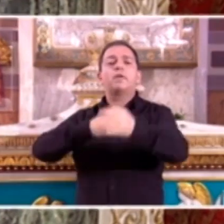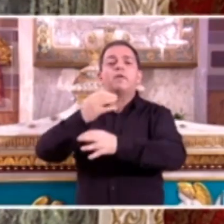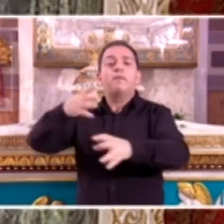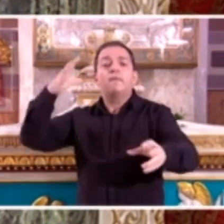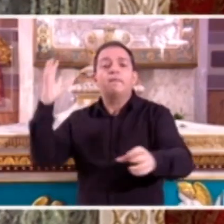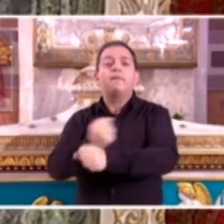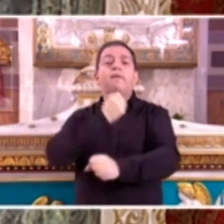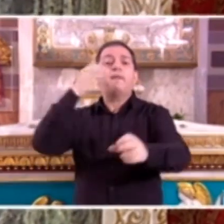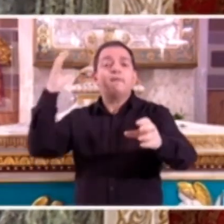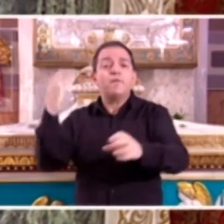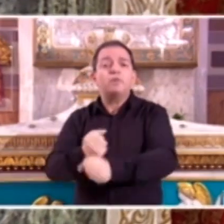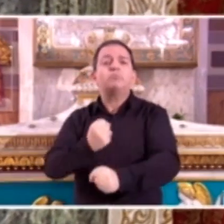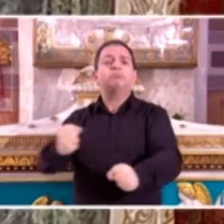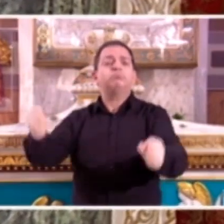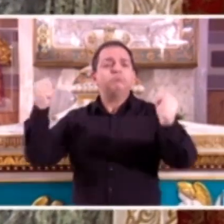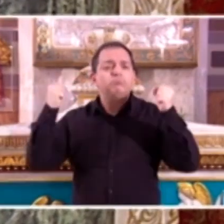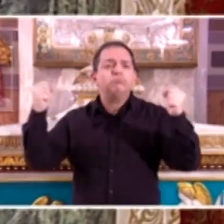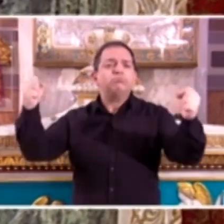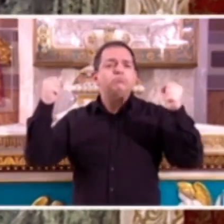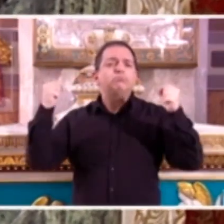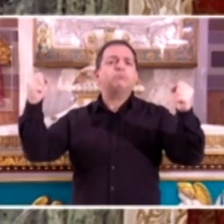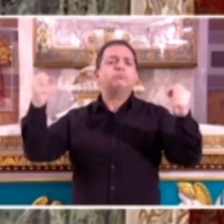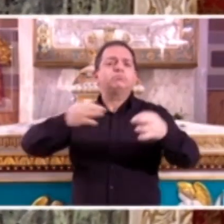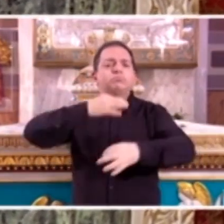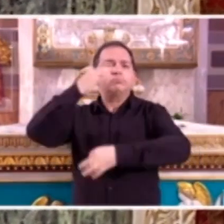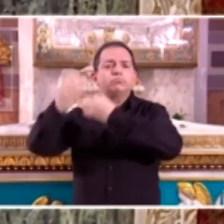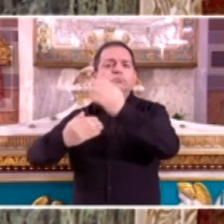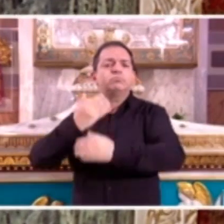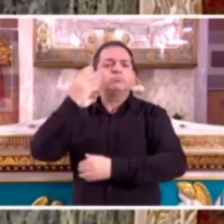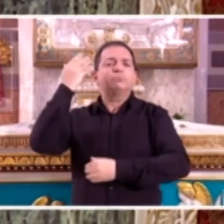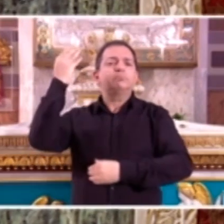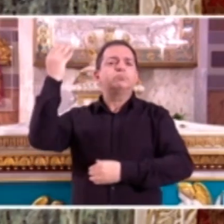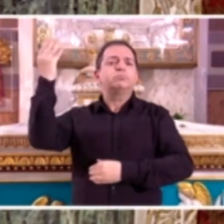ύμνον, άδοντα βόντα